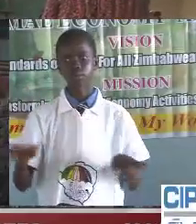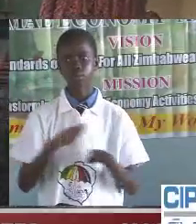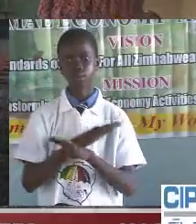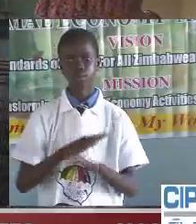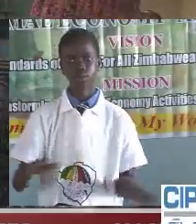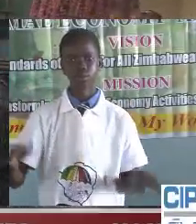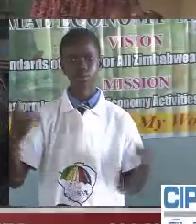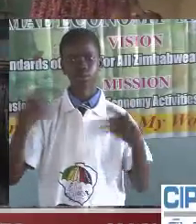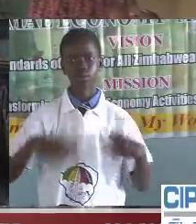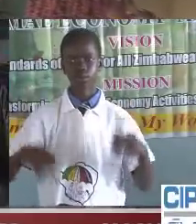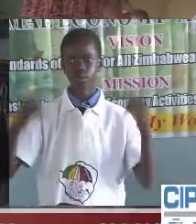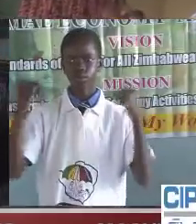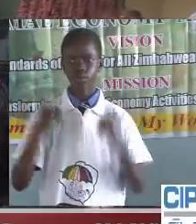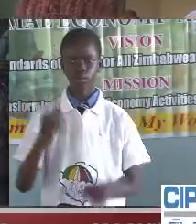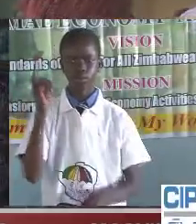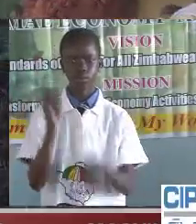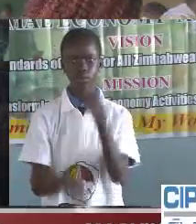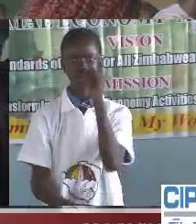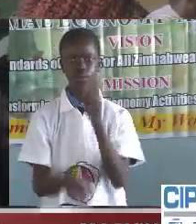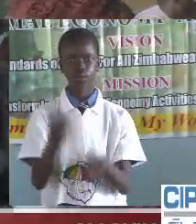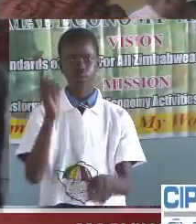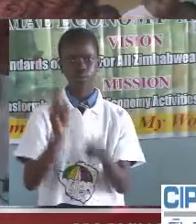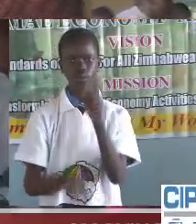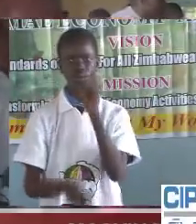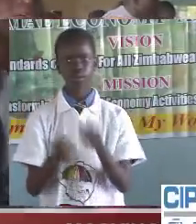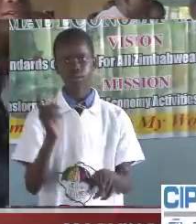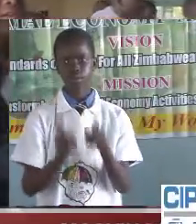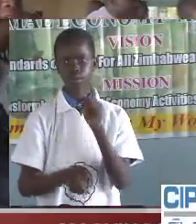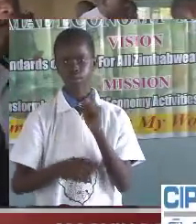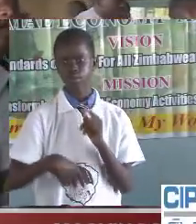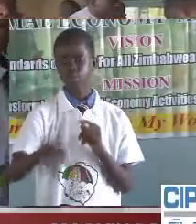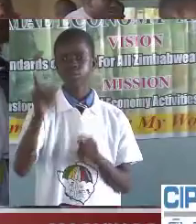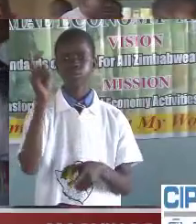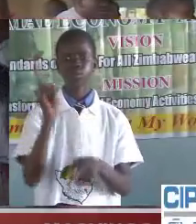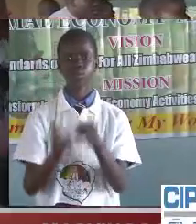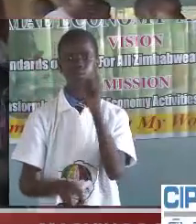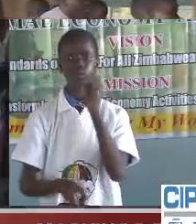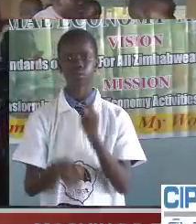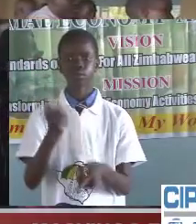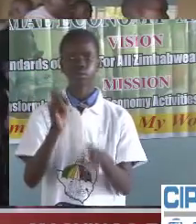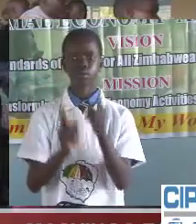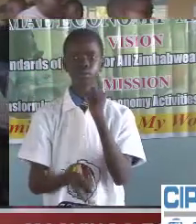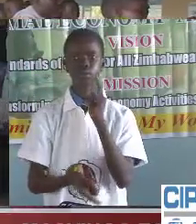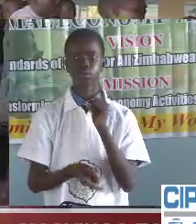Kudzokera shure. Famba famba famba yo famba